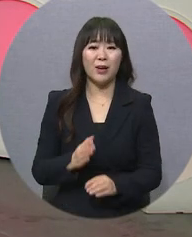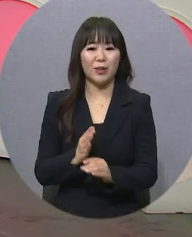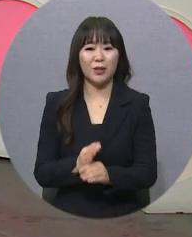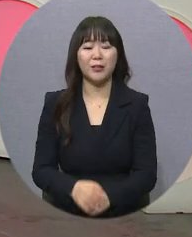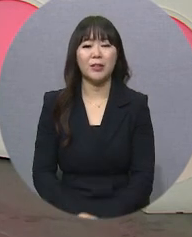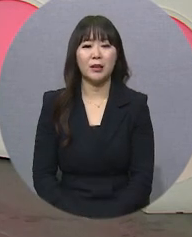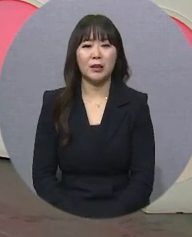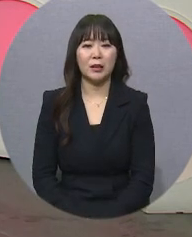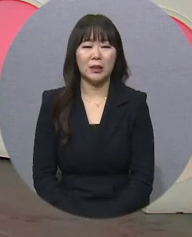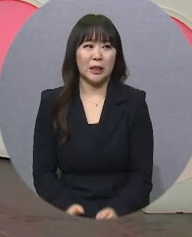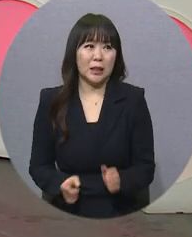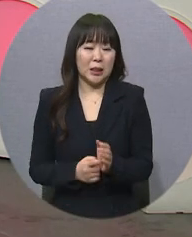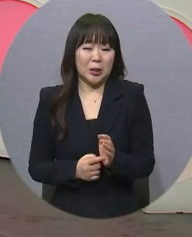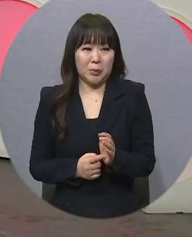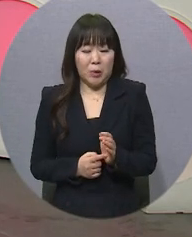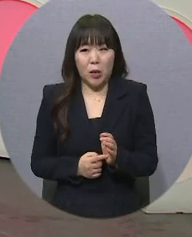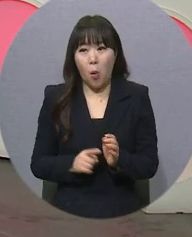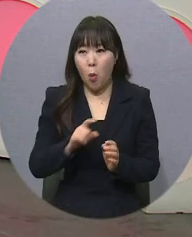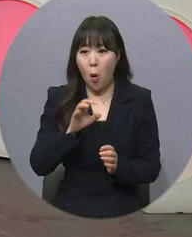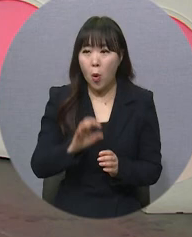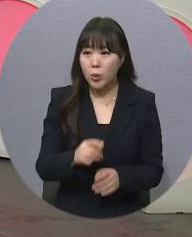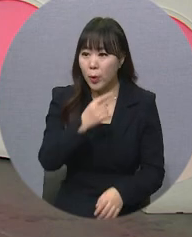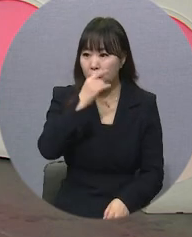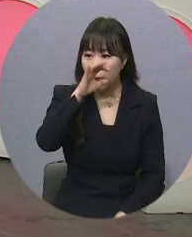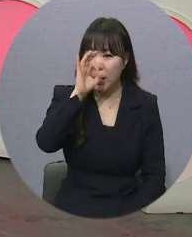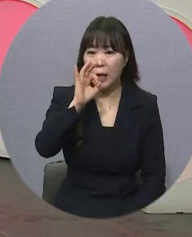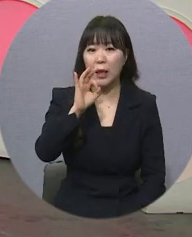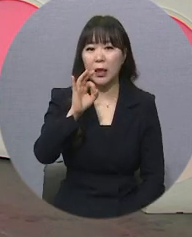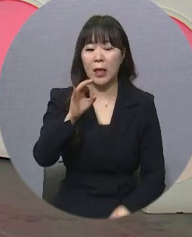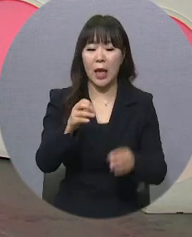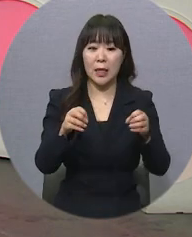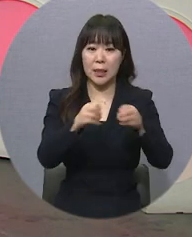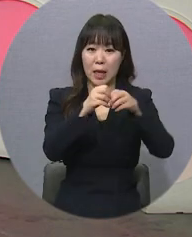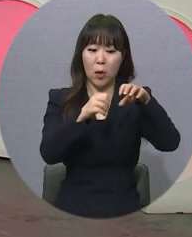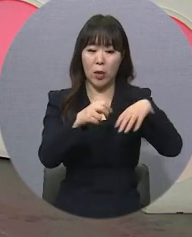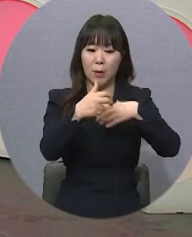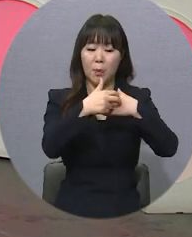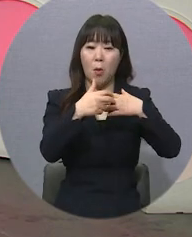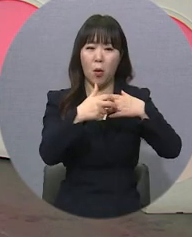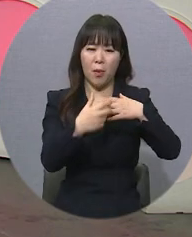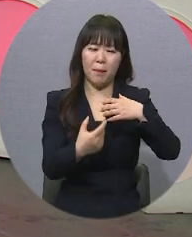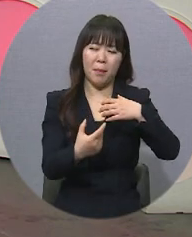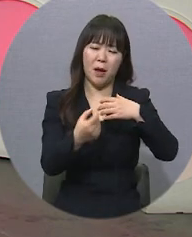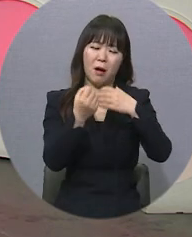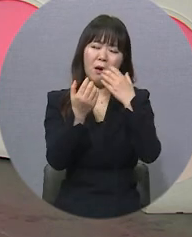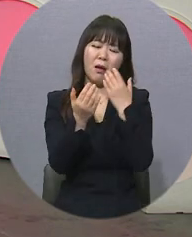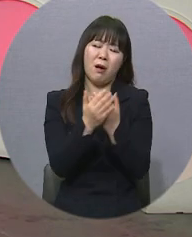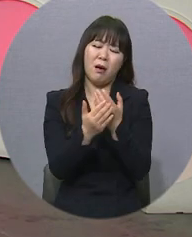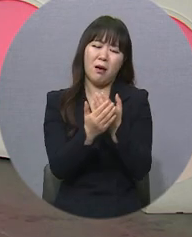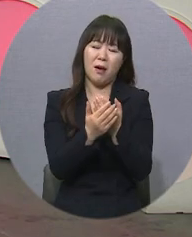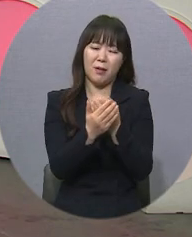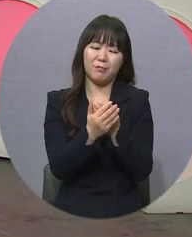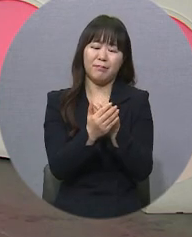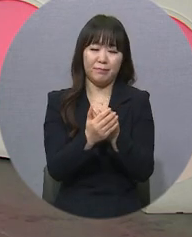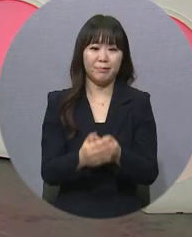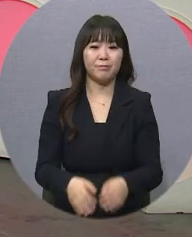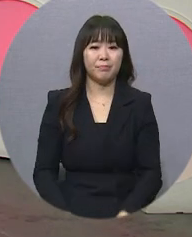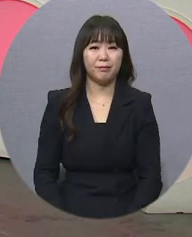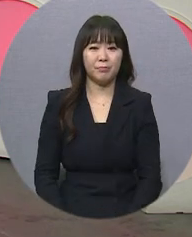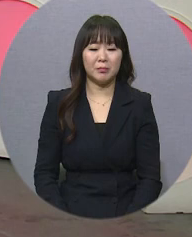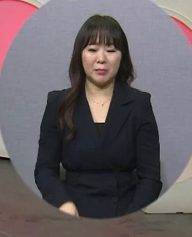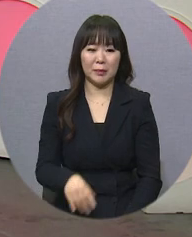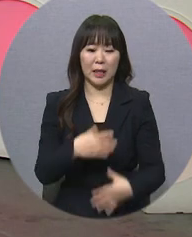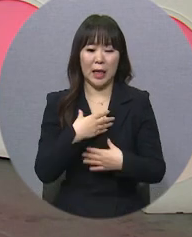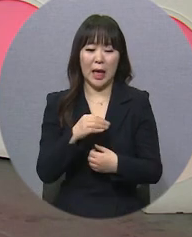있었습니다. 급히 목적지를 물으니 부부는 창원의 한 병원으로 빨리 가달라고 말했습니다.